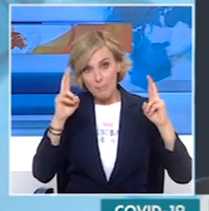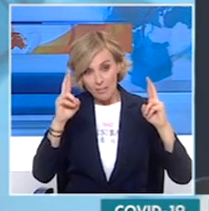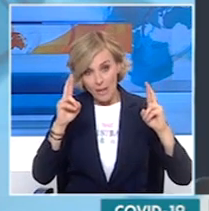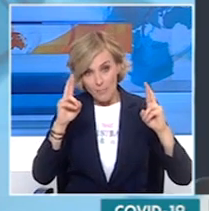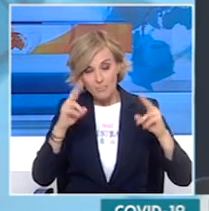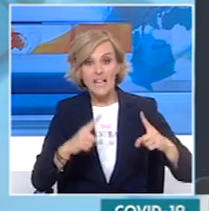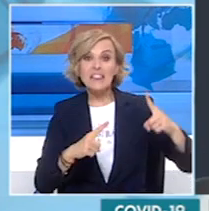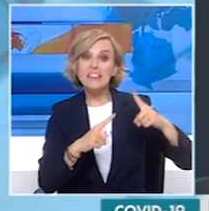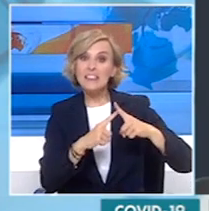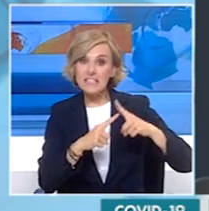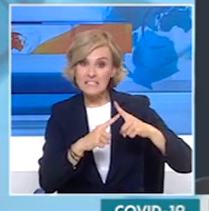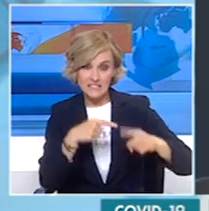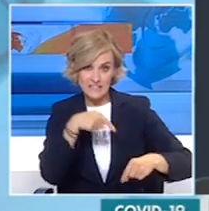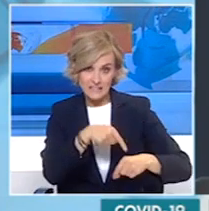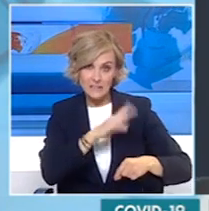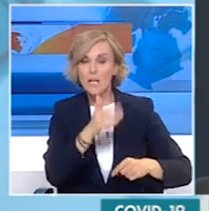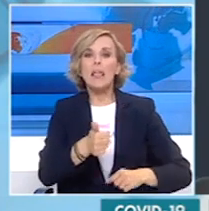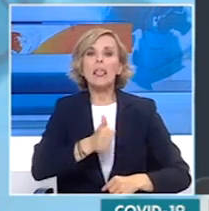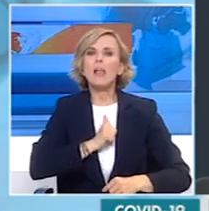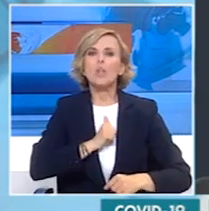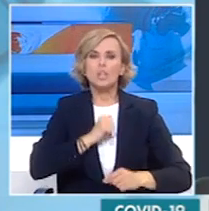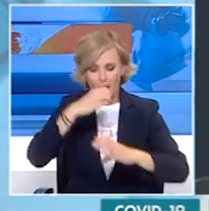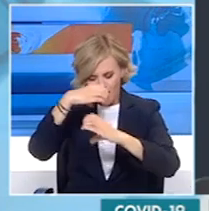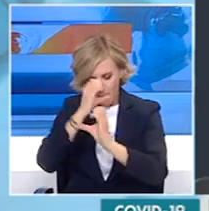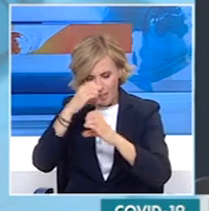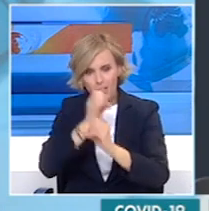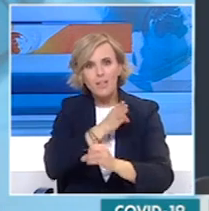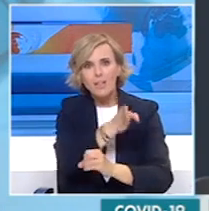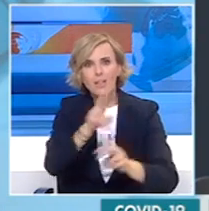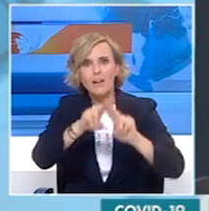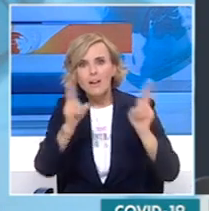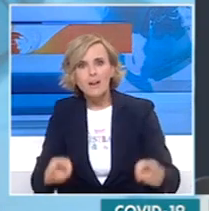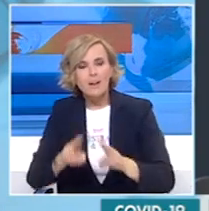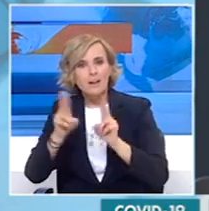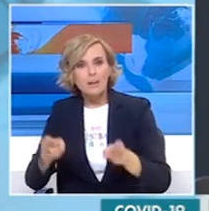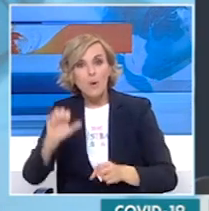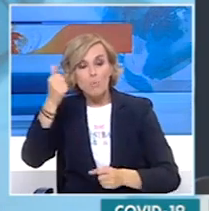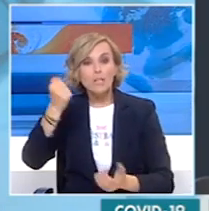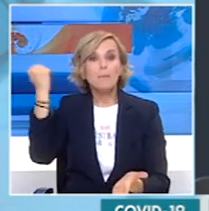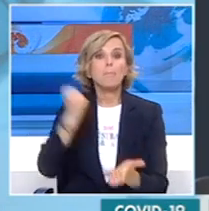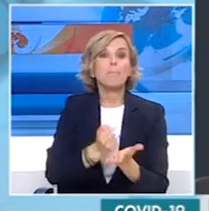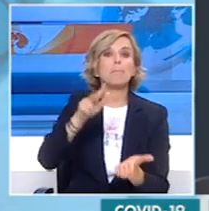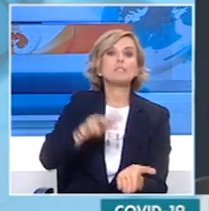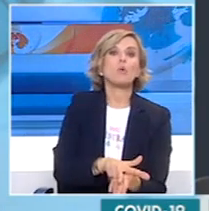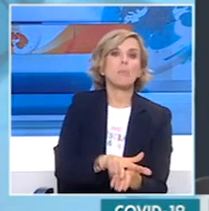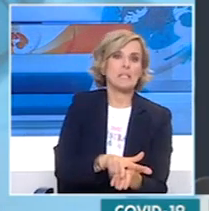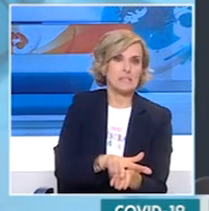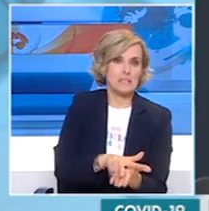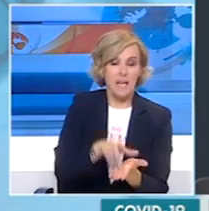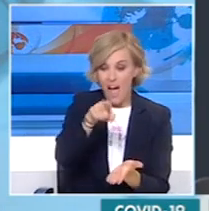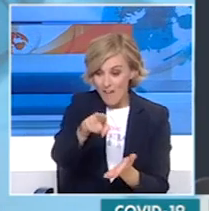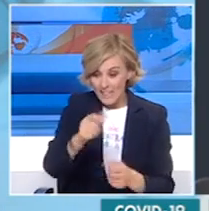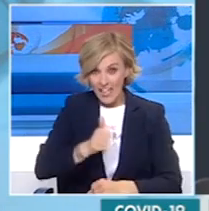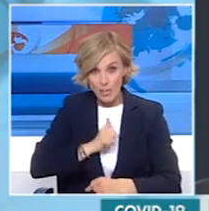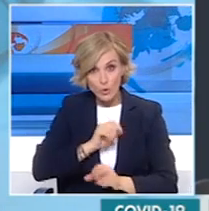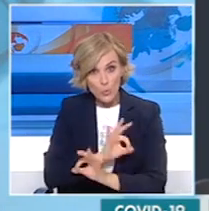στα ιδιωτικά εργαστήρια. Υπάρχουν κάποιες διαδικασίες που πρέπει να προηγηθούν, όπως είναι η πιστοποίηση των εργαστηρίων αυτών, και είναι κάτι